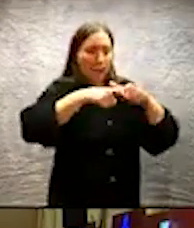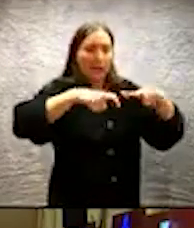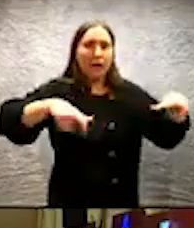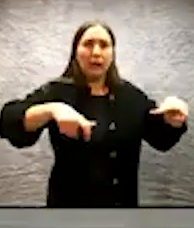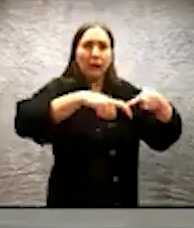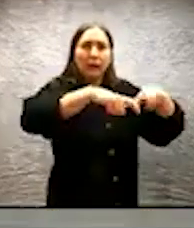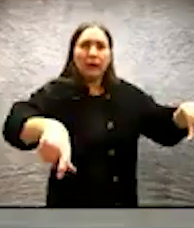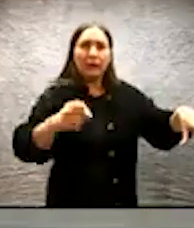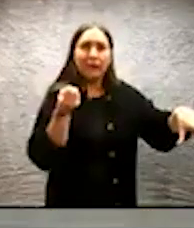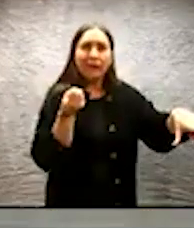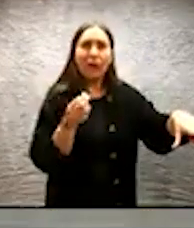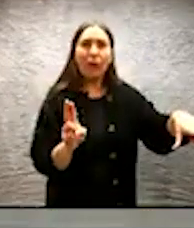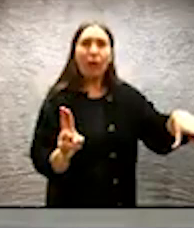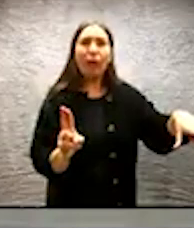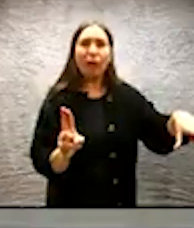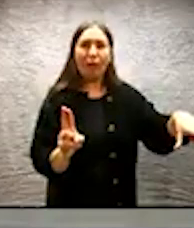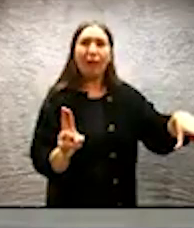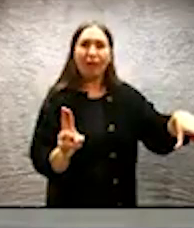souvenez-vous,